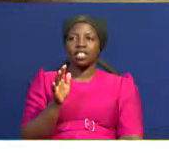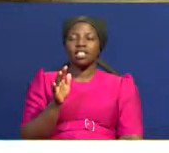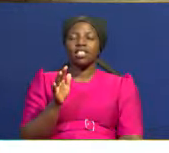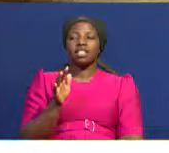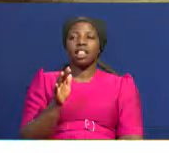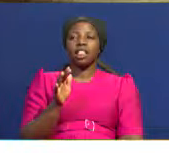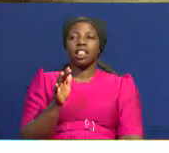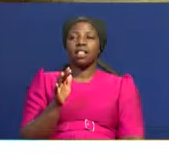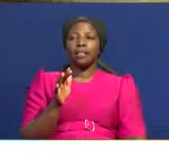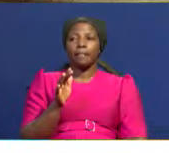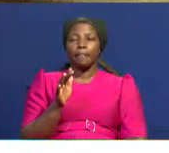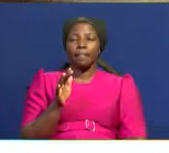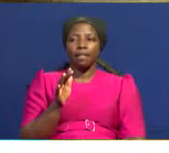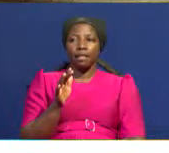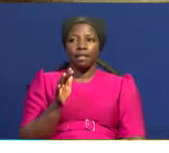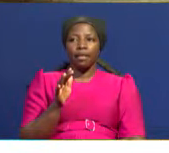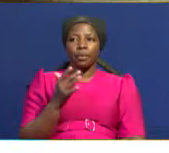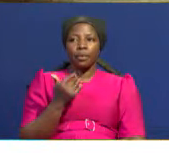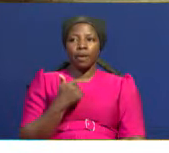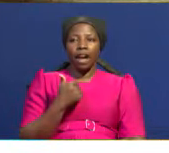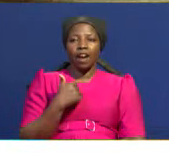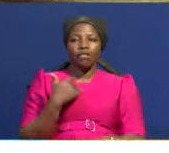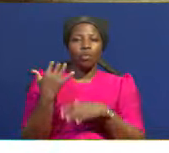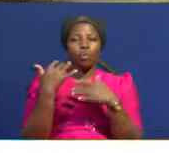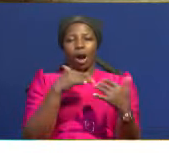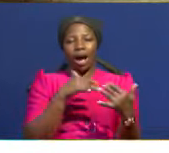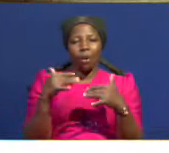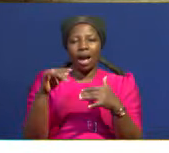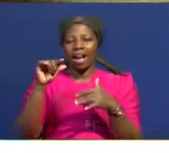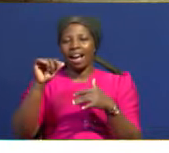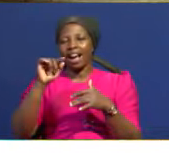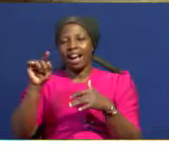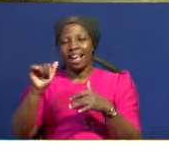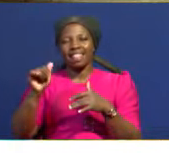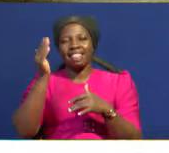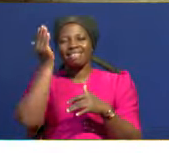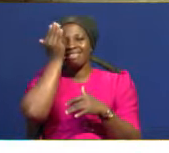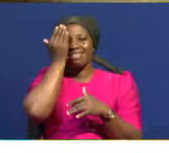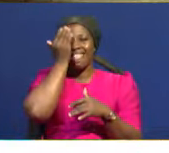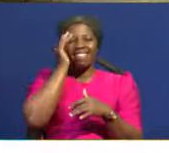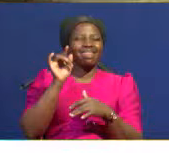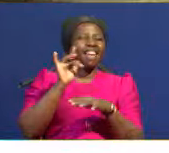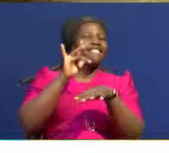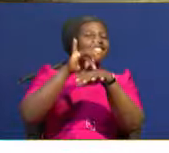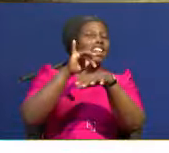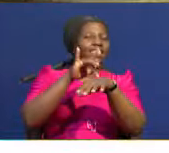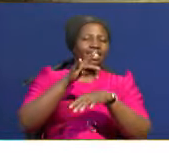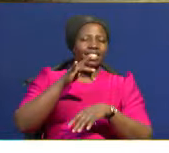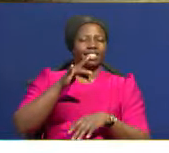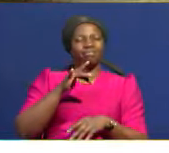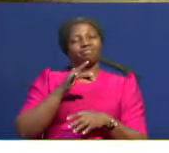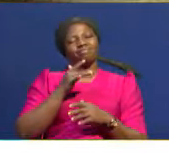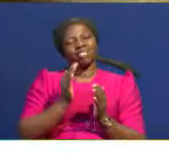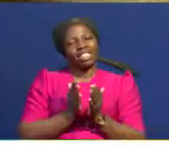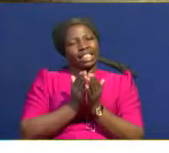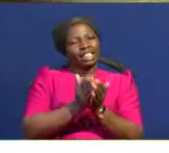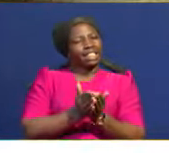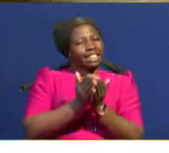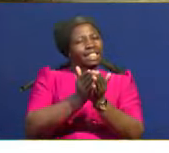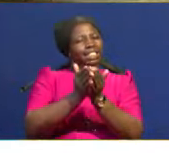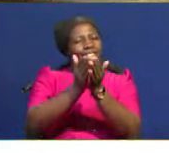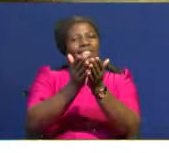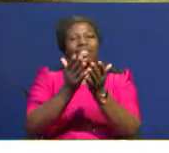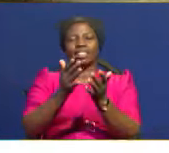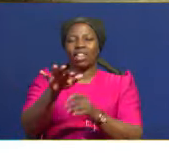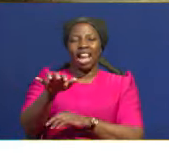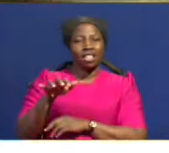This event in the Red Sea with Gaza, Israel and whatever is affecting our sea freight quite badly.